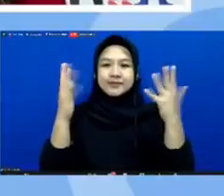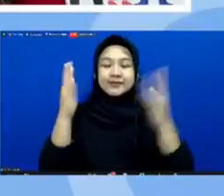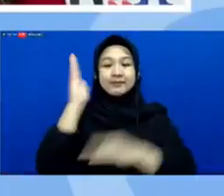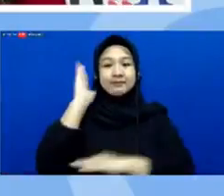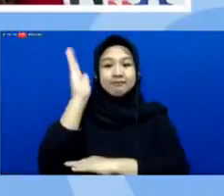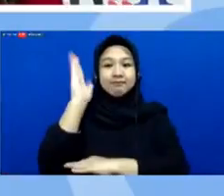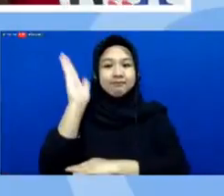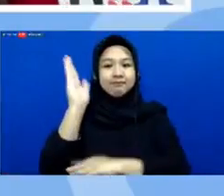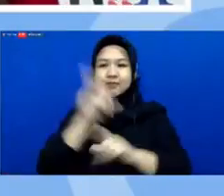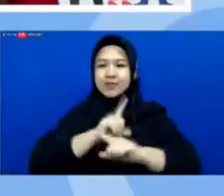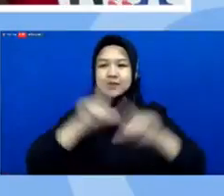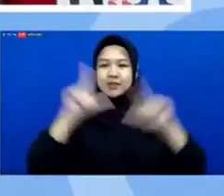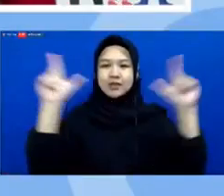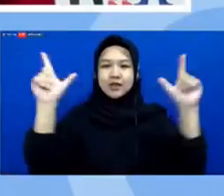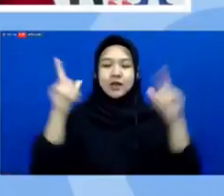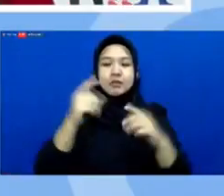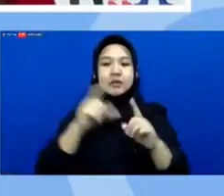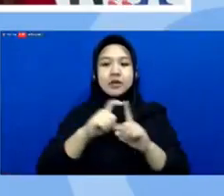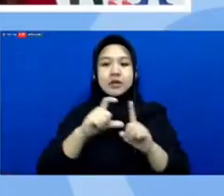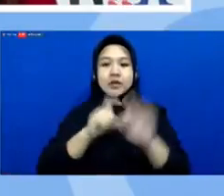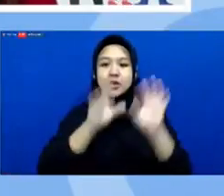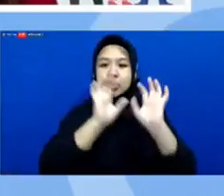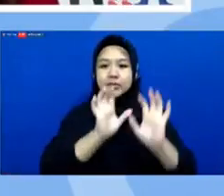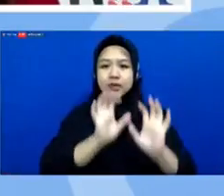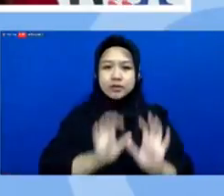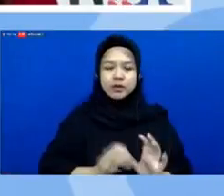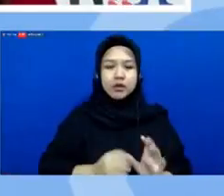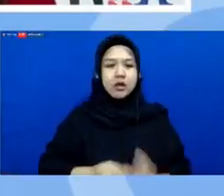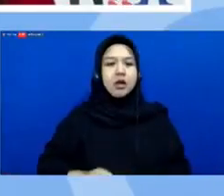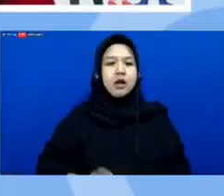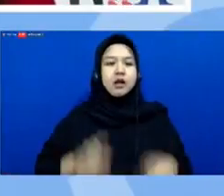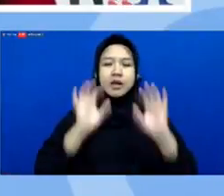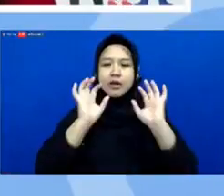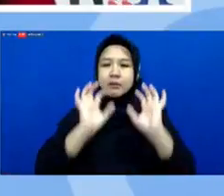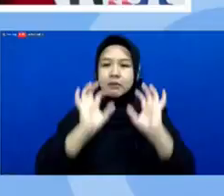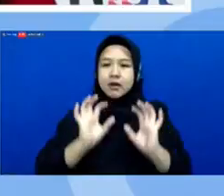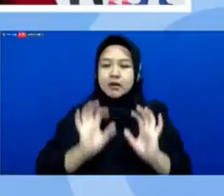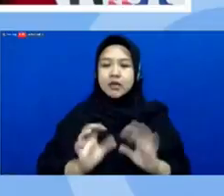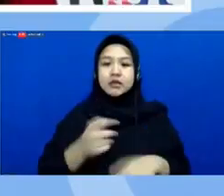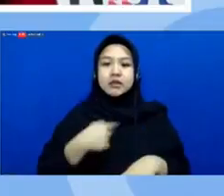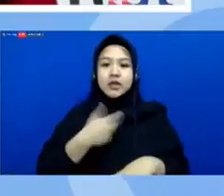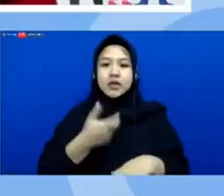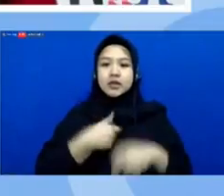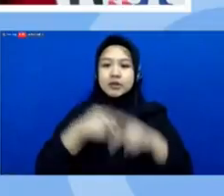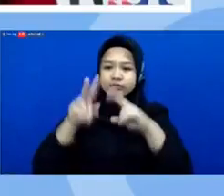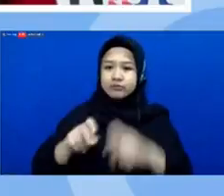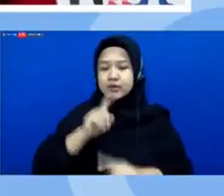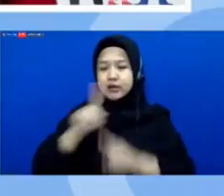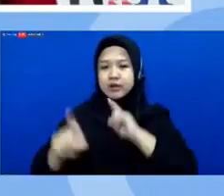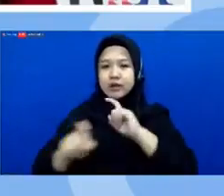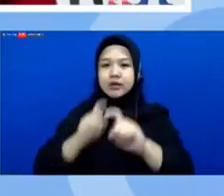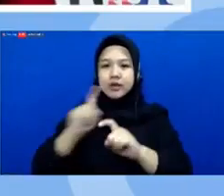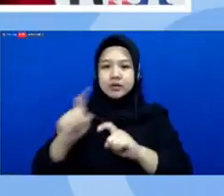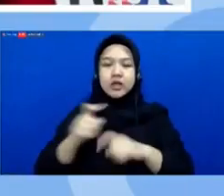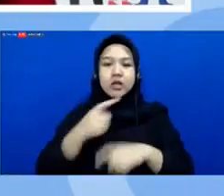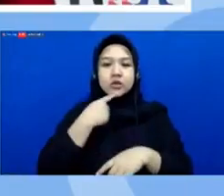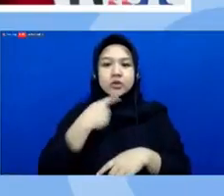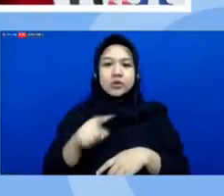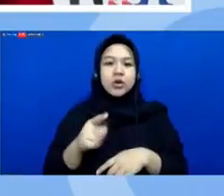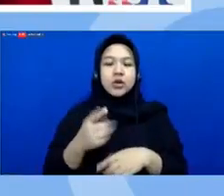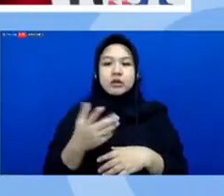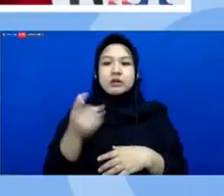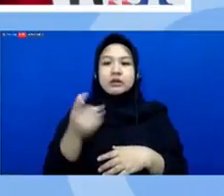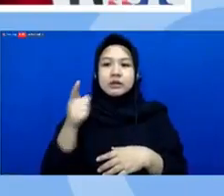yang komprehensif dan juga data-data yang luar biasa. Banyak sekali, Prof, hal-hal yang ingin saya bedah dan saya tanyakan kepada Profesor terkait bahwa ini